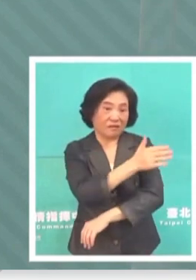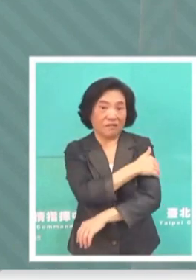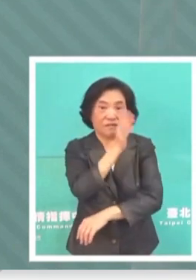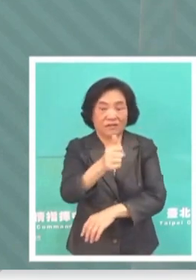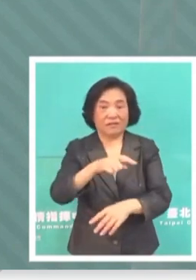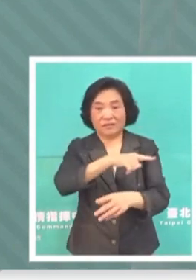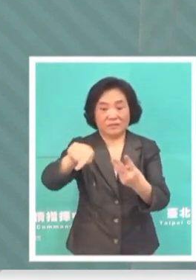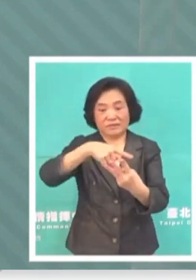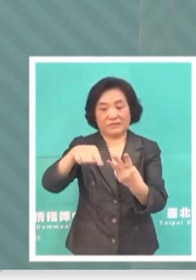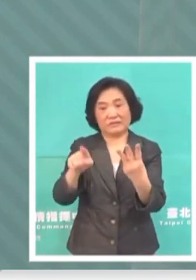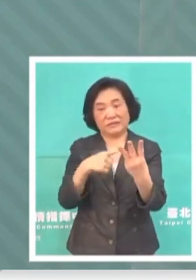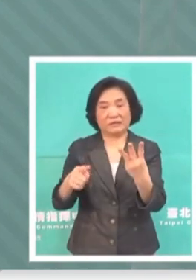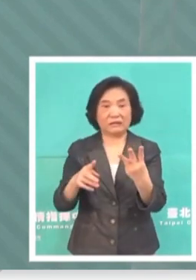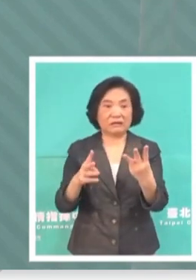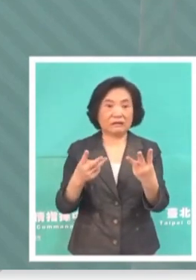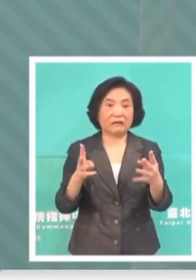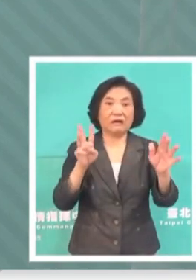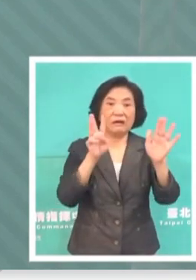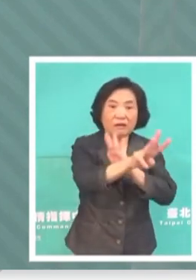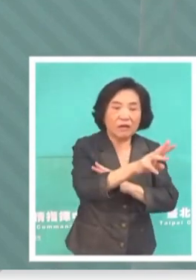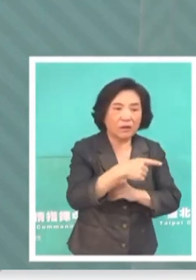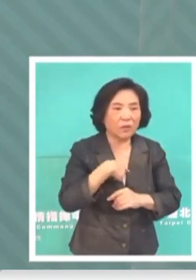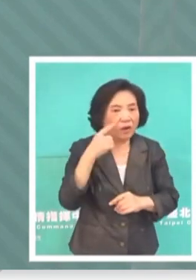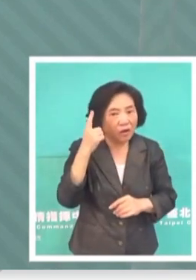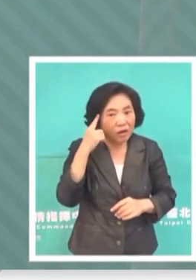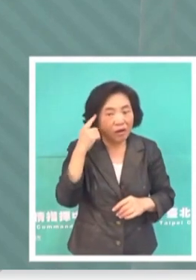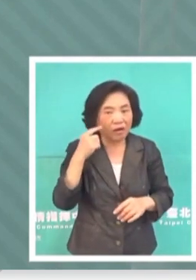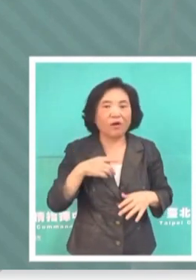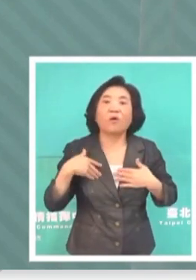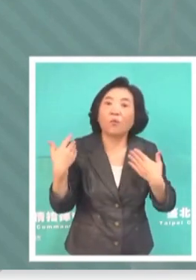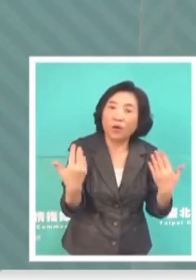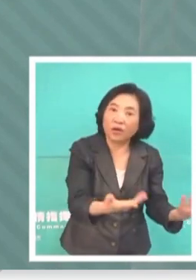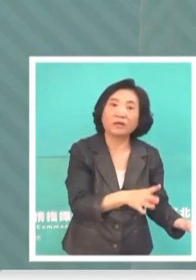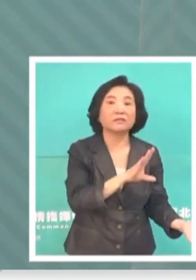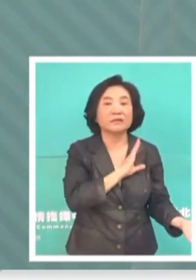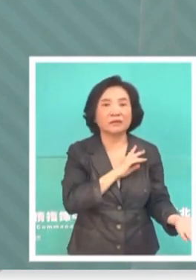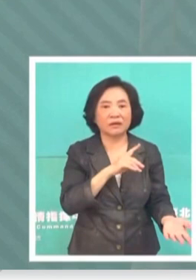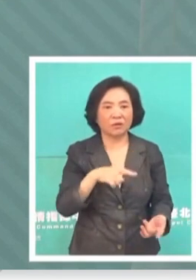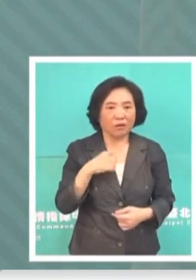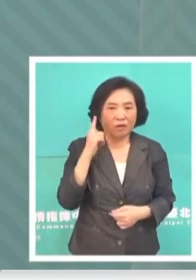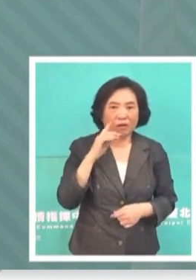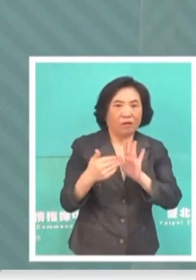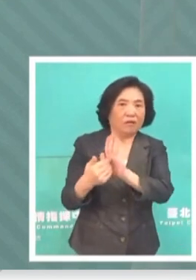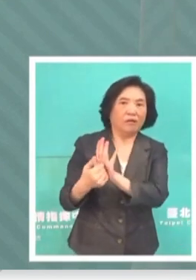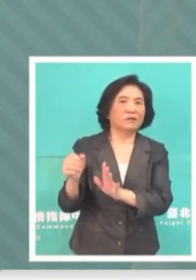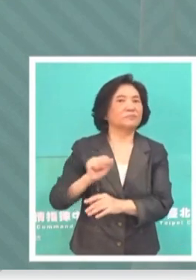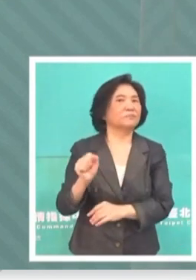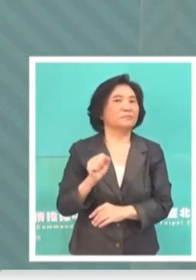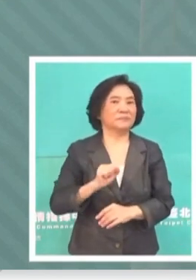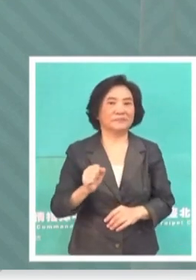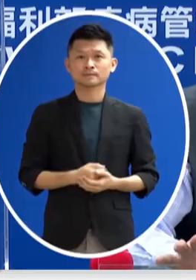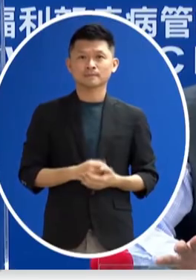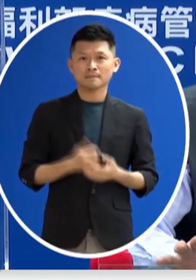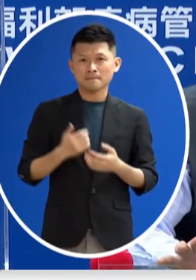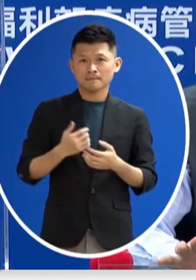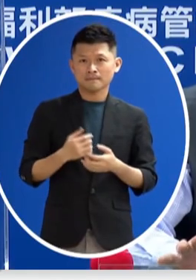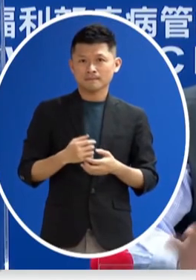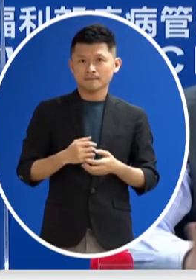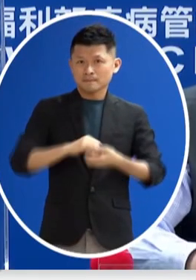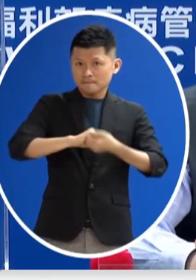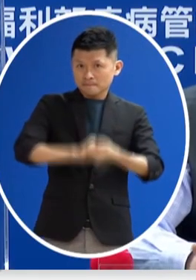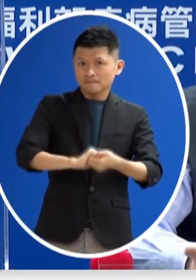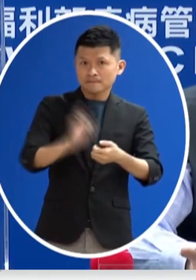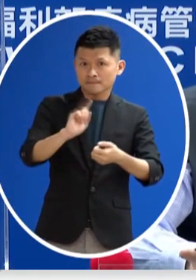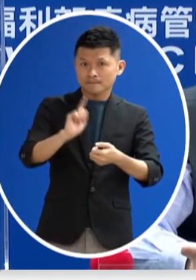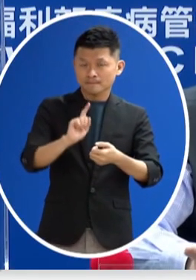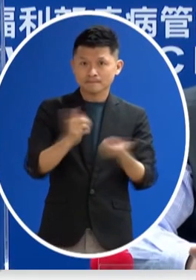时中要特别跑来，我们只能表示欢迎啊，我们不能说不让他来，不可能嘛，对不对？ 确实这些事